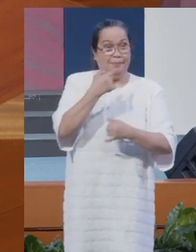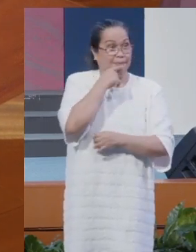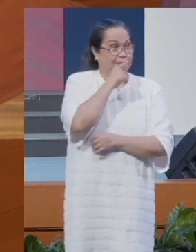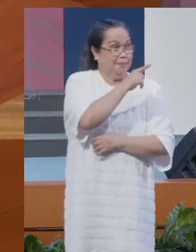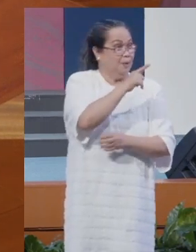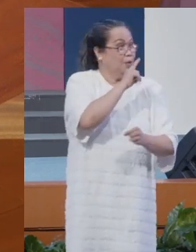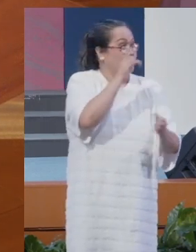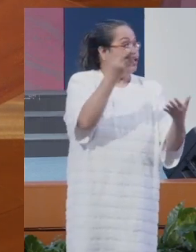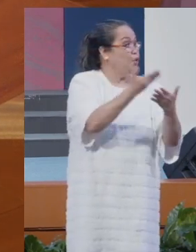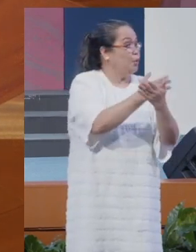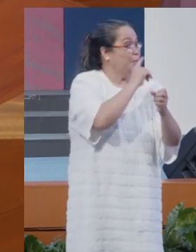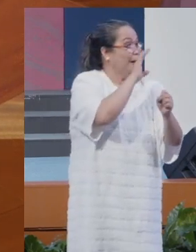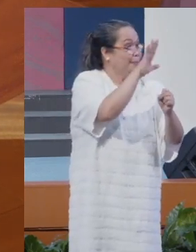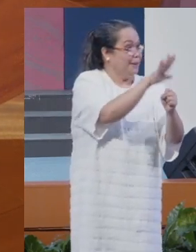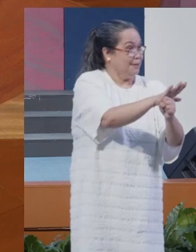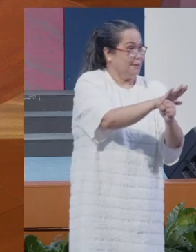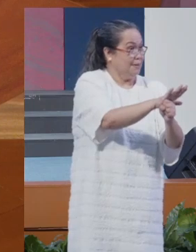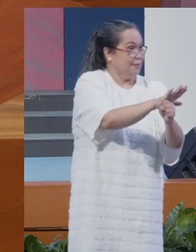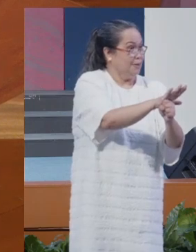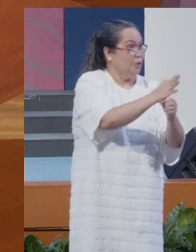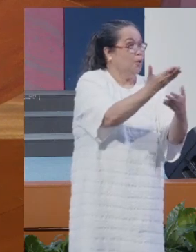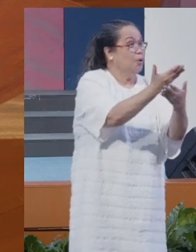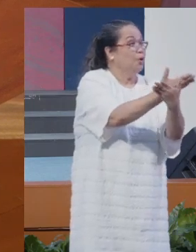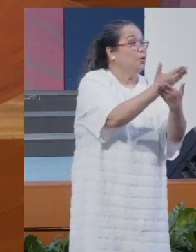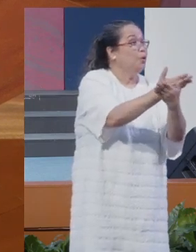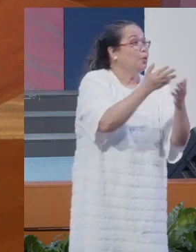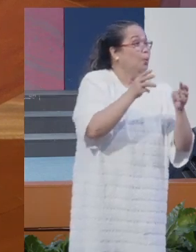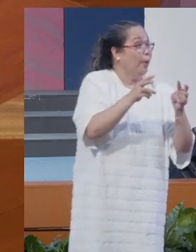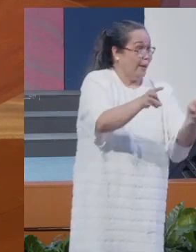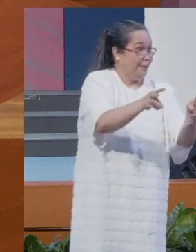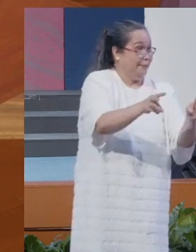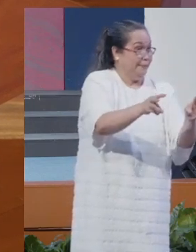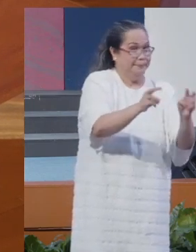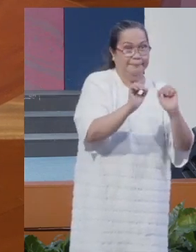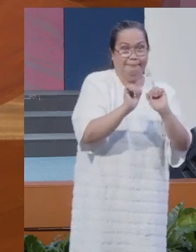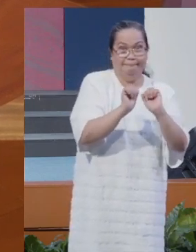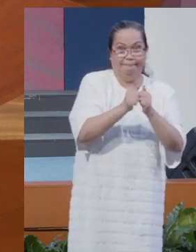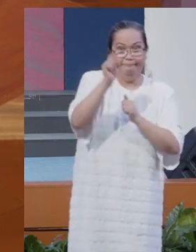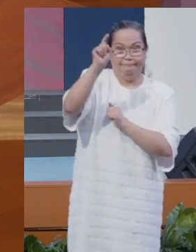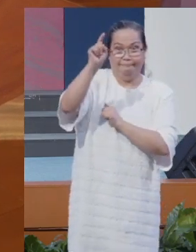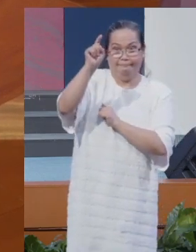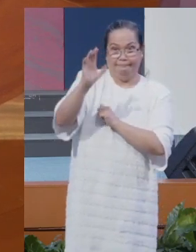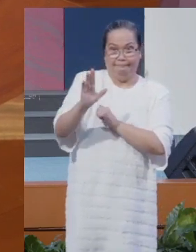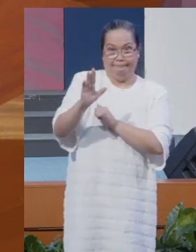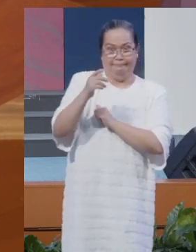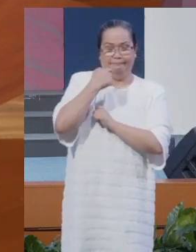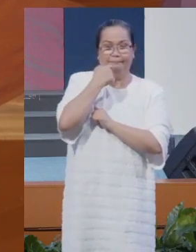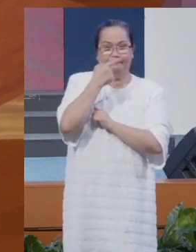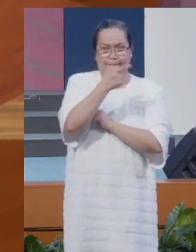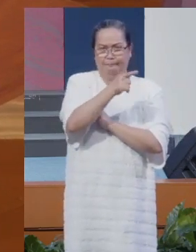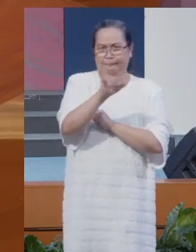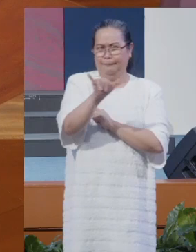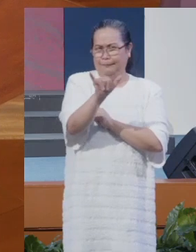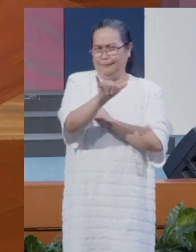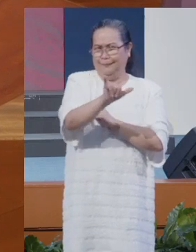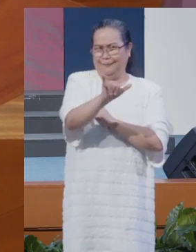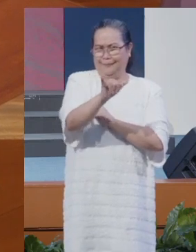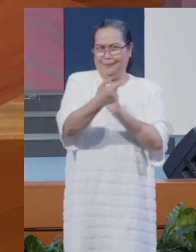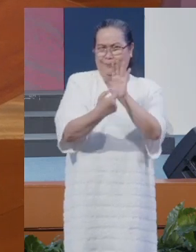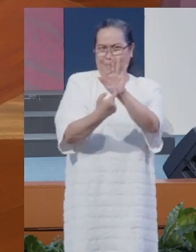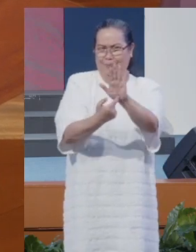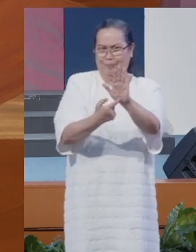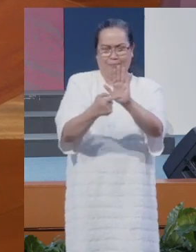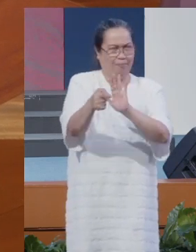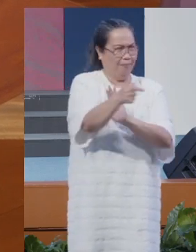New Covenant, yung bagong kaparaanan ng Panginoon na Kanyang ipinahayag